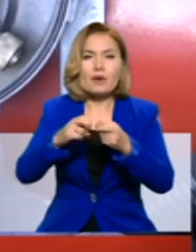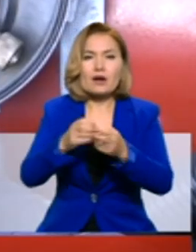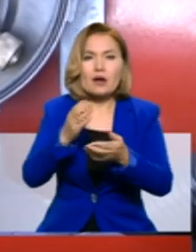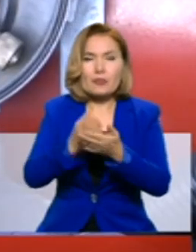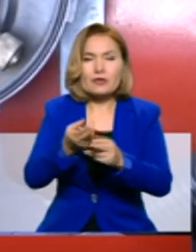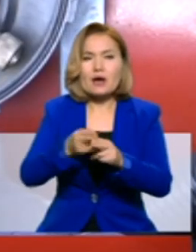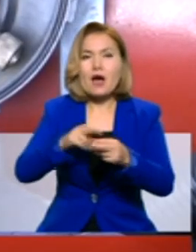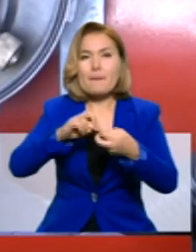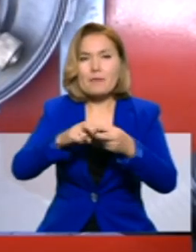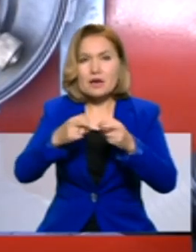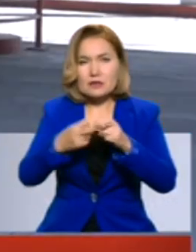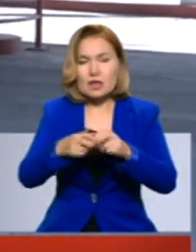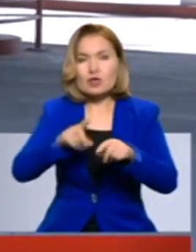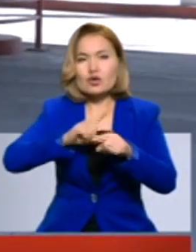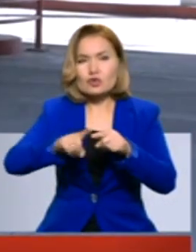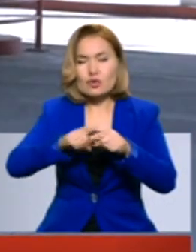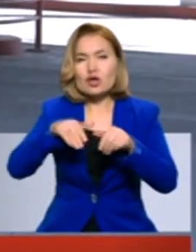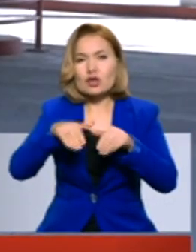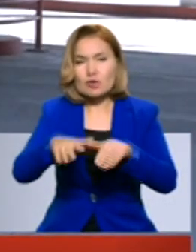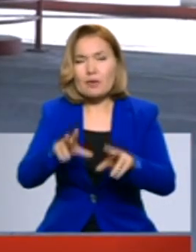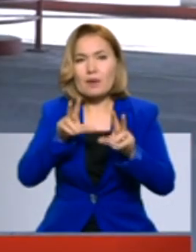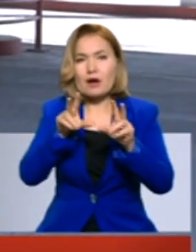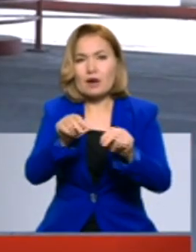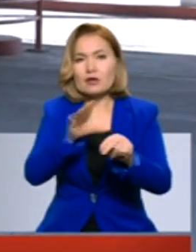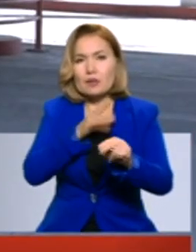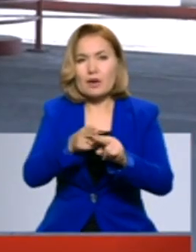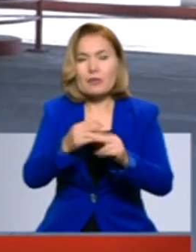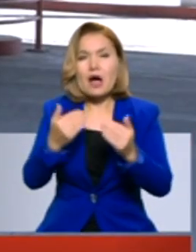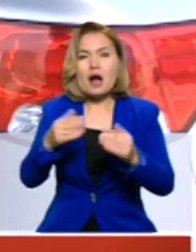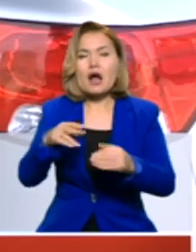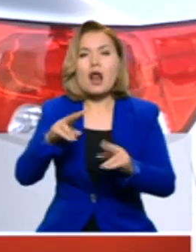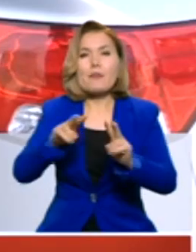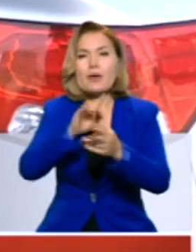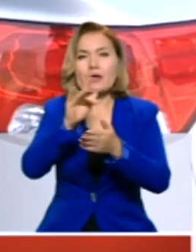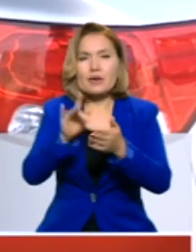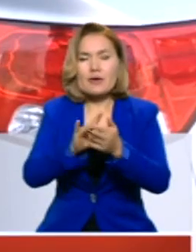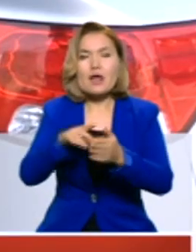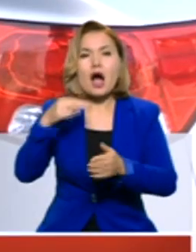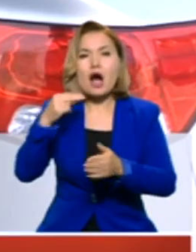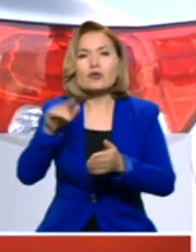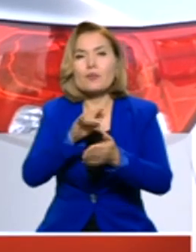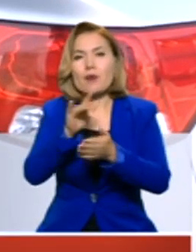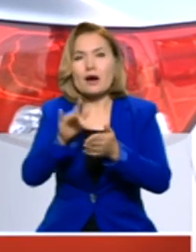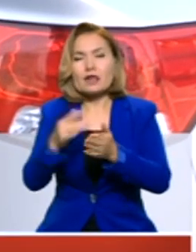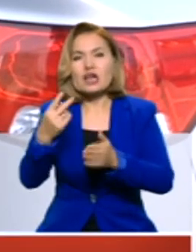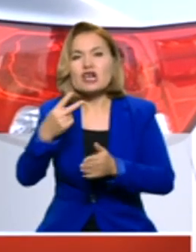айтуынша, мәселе осы аптаның аяғында толықтай шешілуі тиіс. Қазір елордаға Ақтөбеден